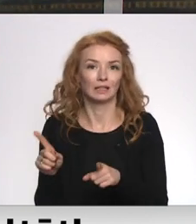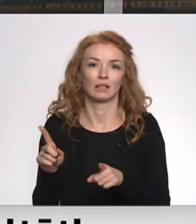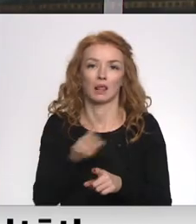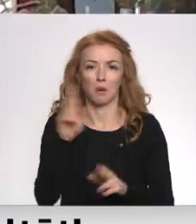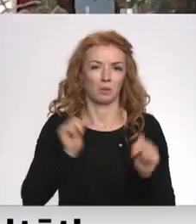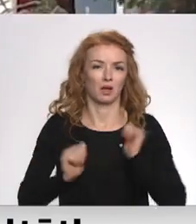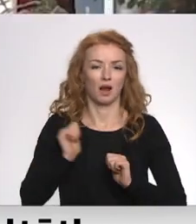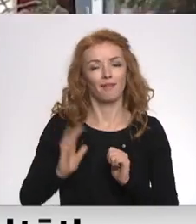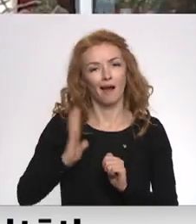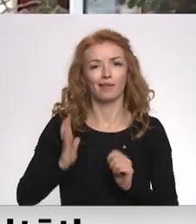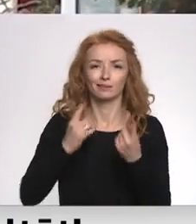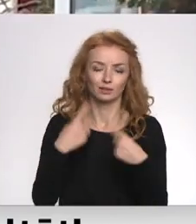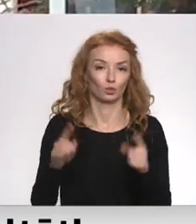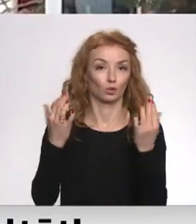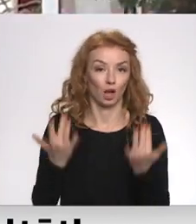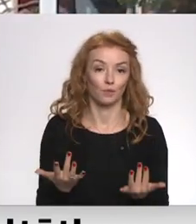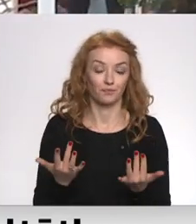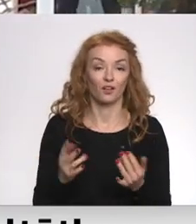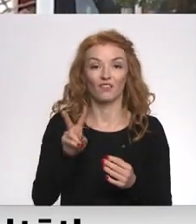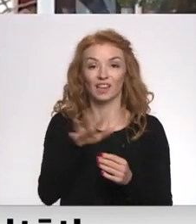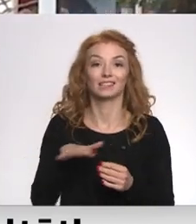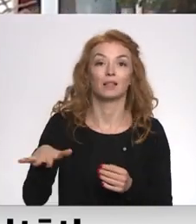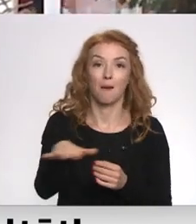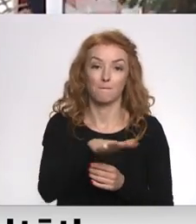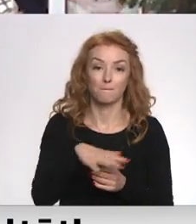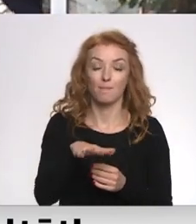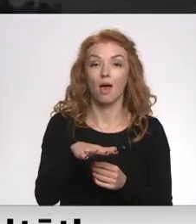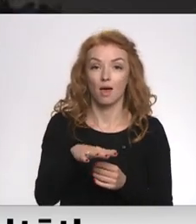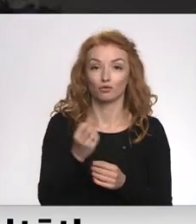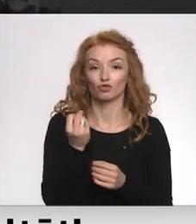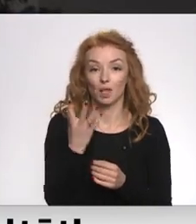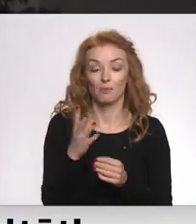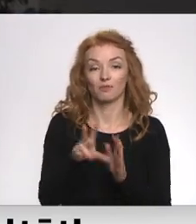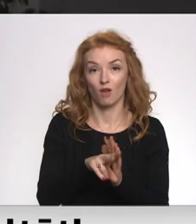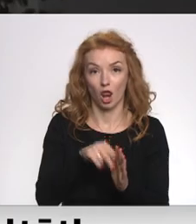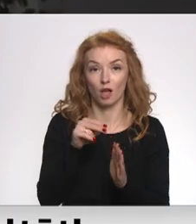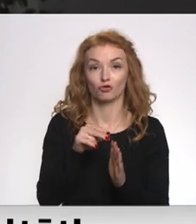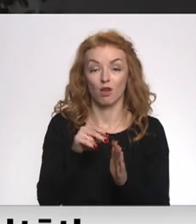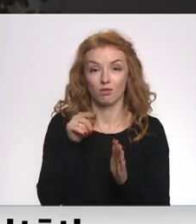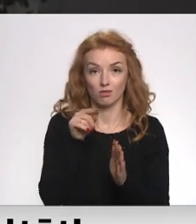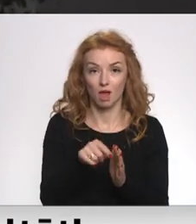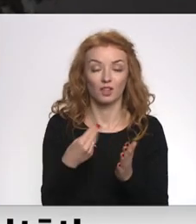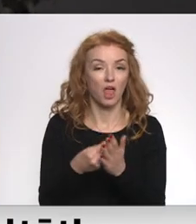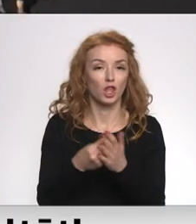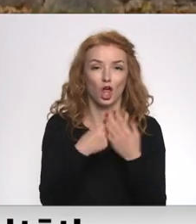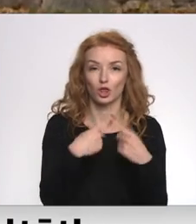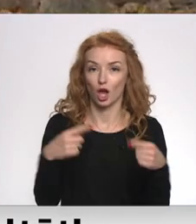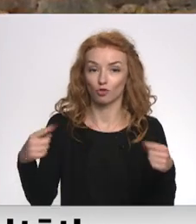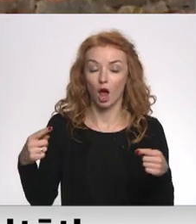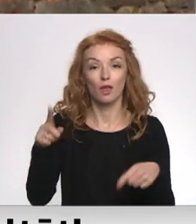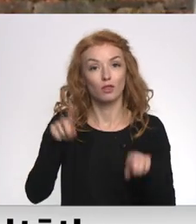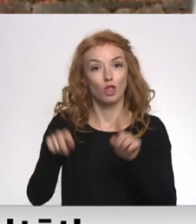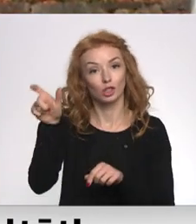rezultātu. Vidzemē, RTV uzrunātie ļaudis, 14. Saimes vēlēšanu rezultātus vērtē ļoti atšķirīgi. Daši